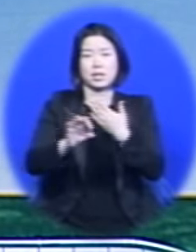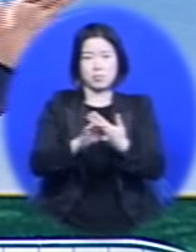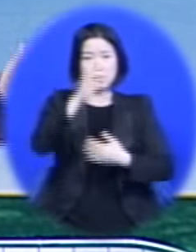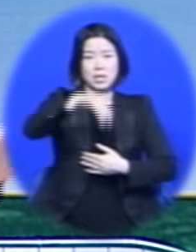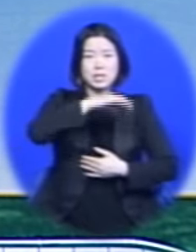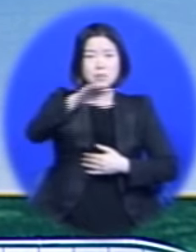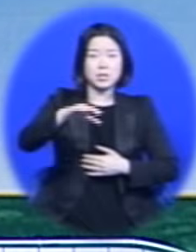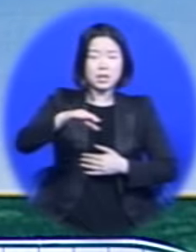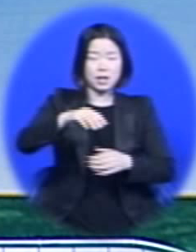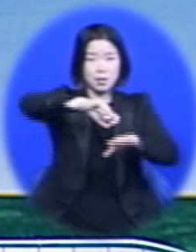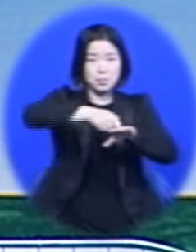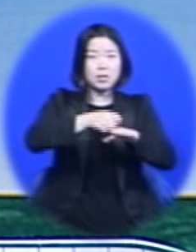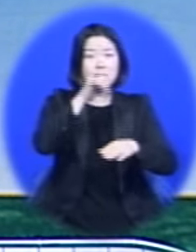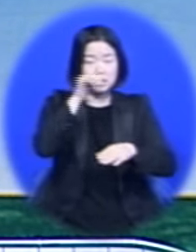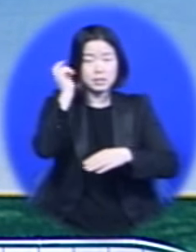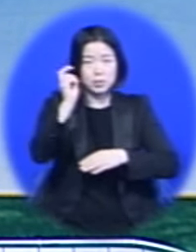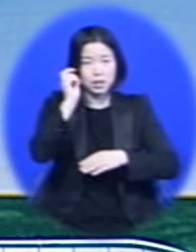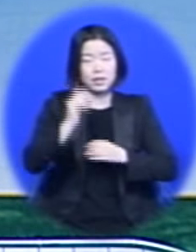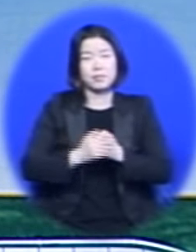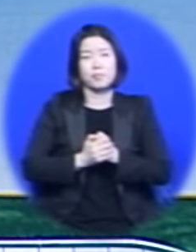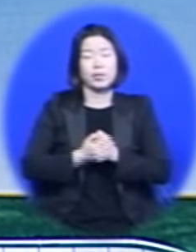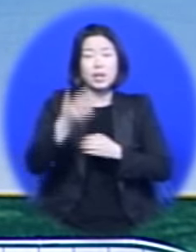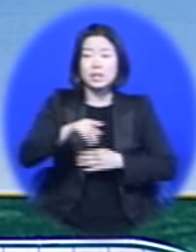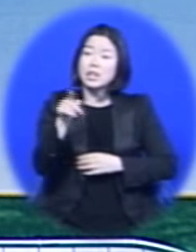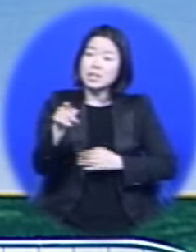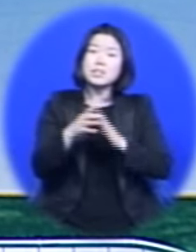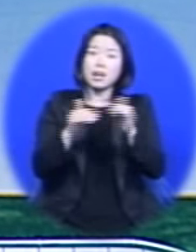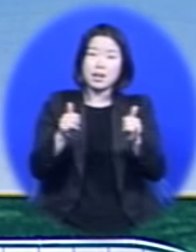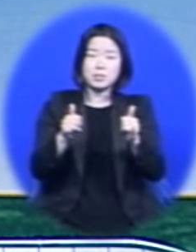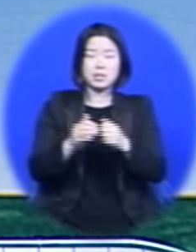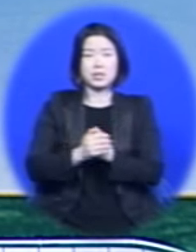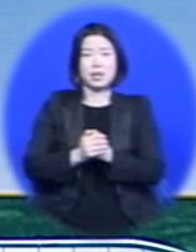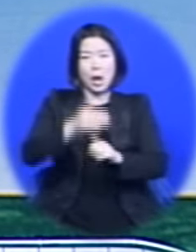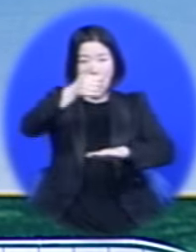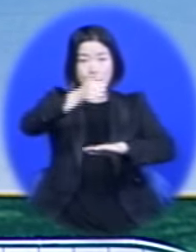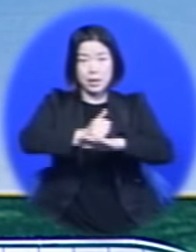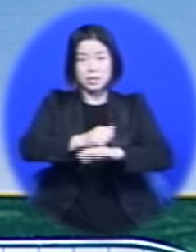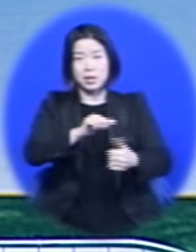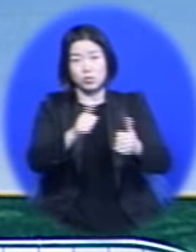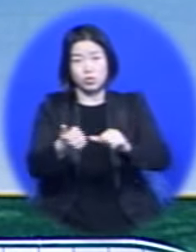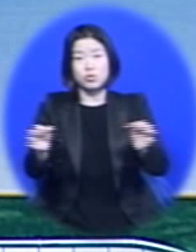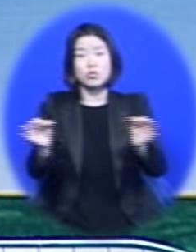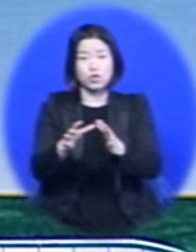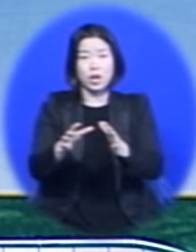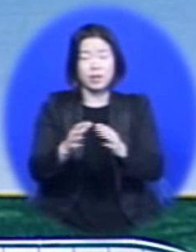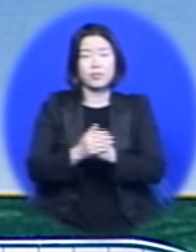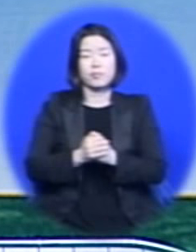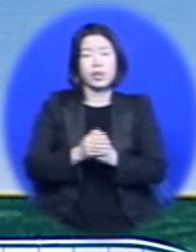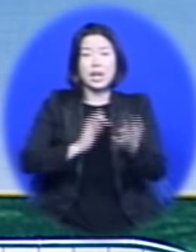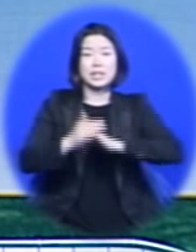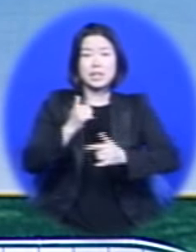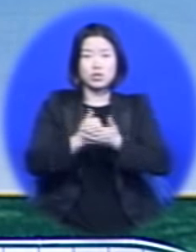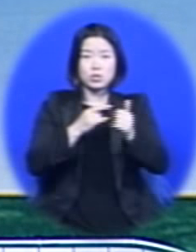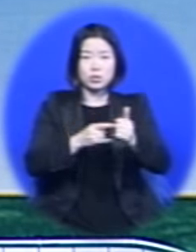십자가에 처형을 당했겠습니까? 그런데 이 사람이 마지막 죽는 순간에